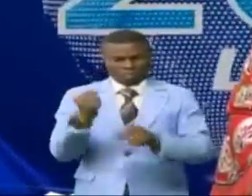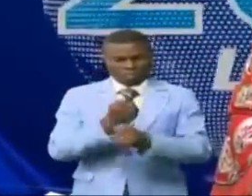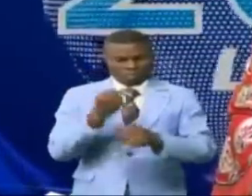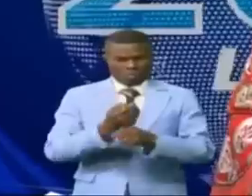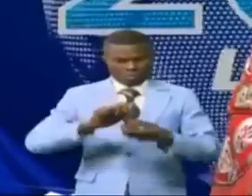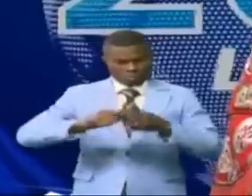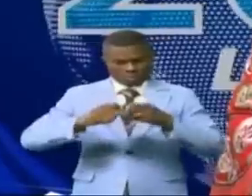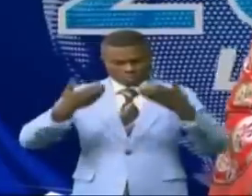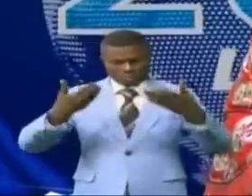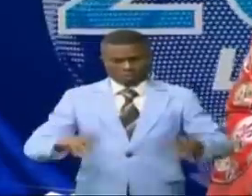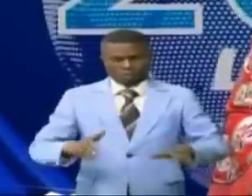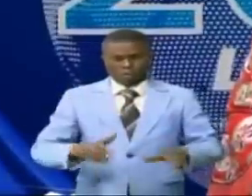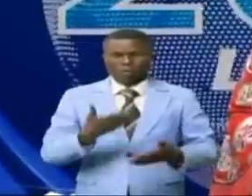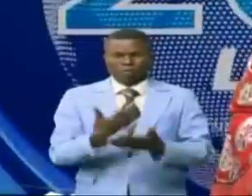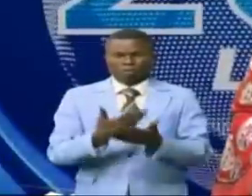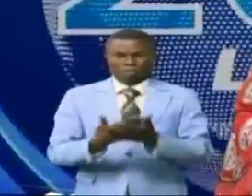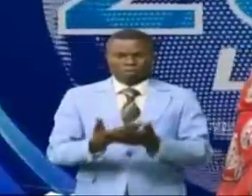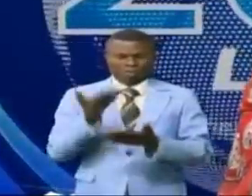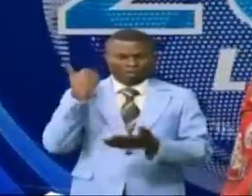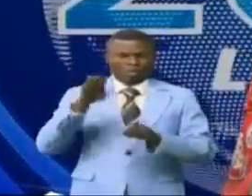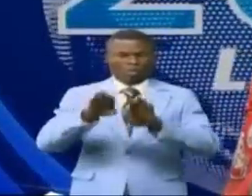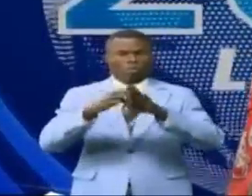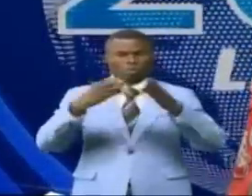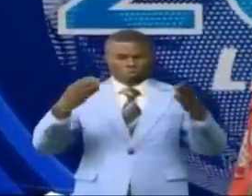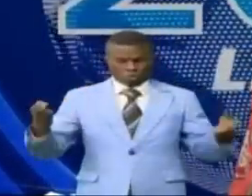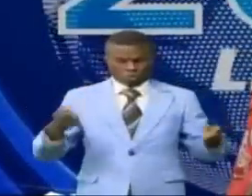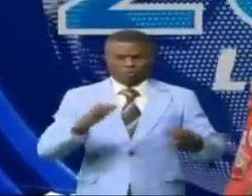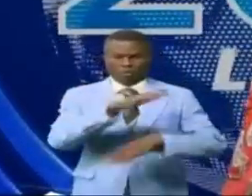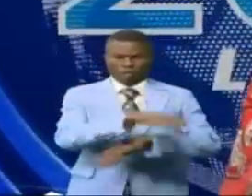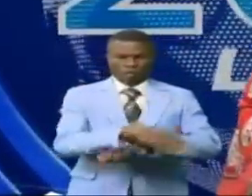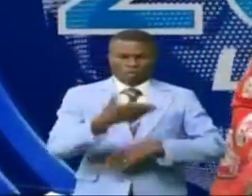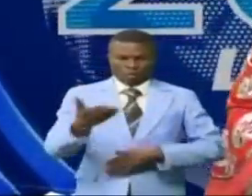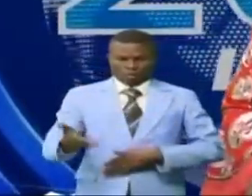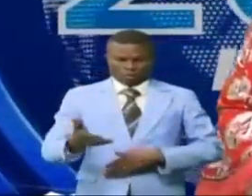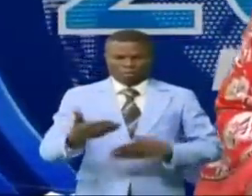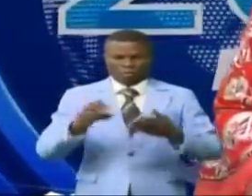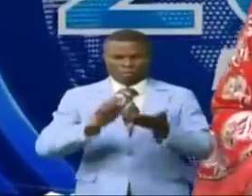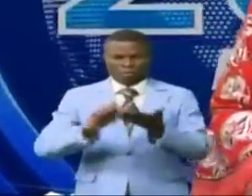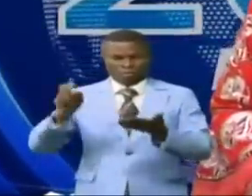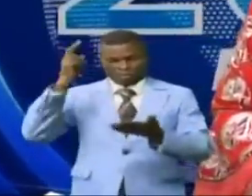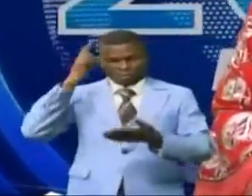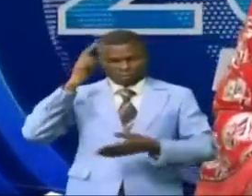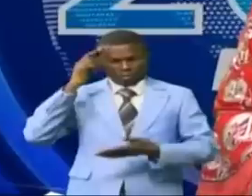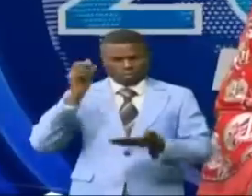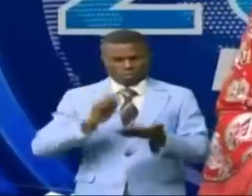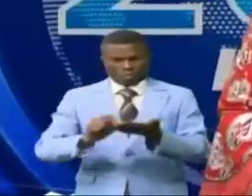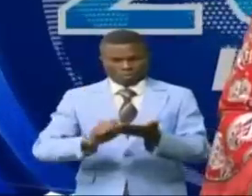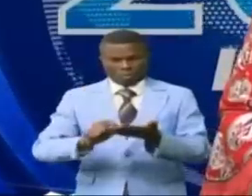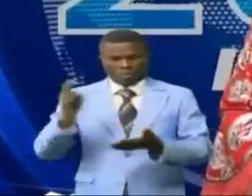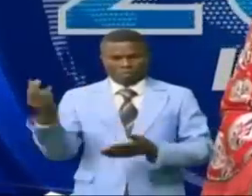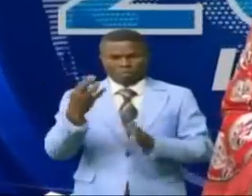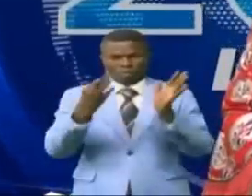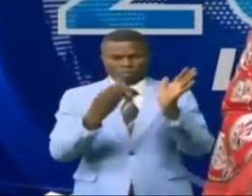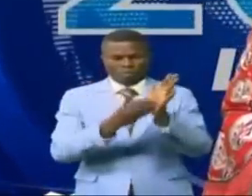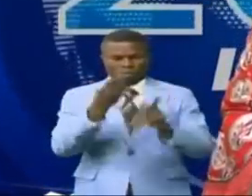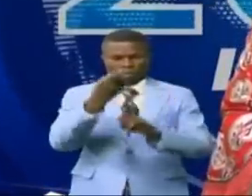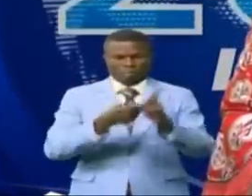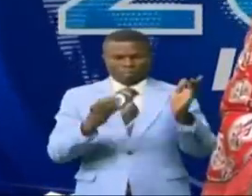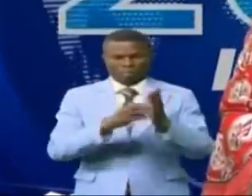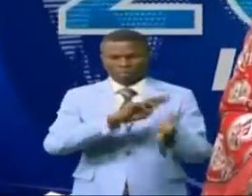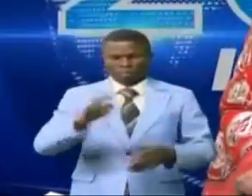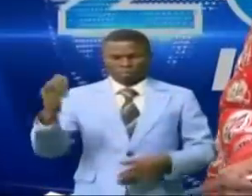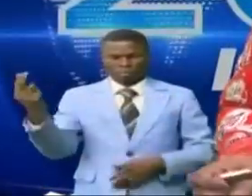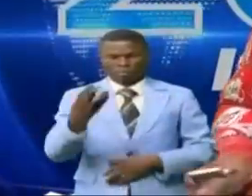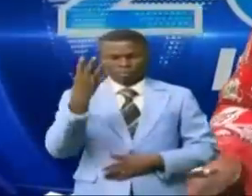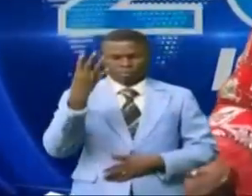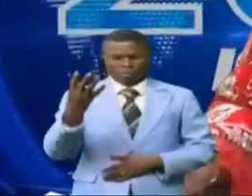du rétablissement de la desserte dès la fin des travaux faits à Kinshasa le 29 septembre